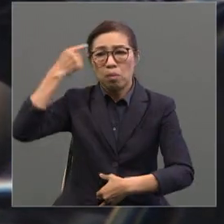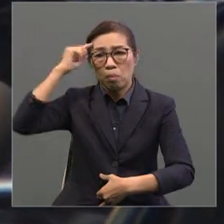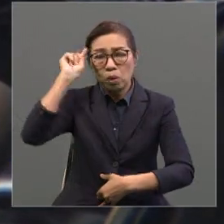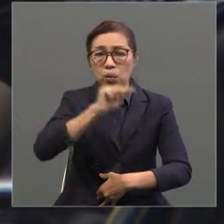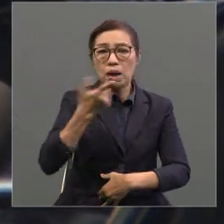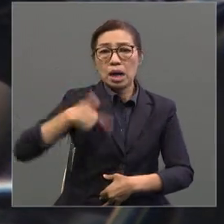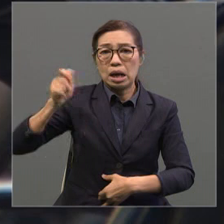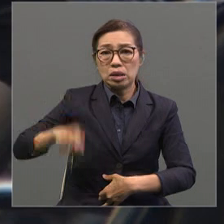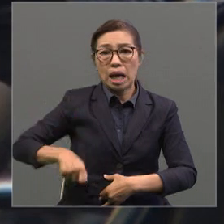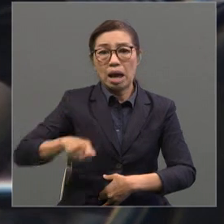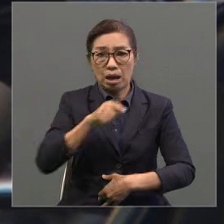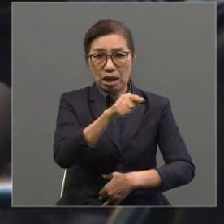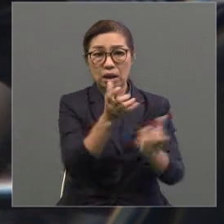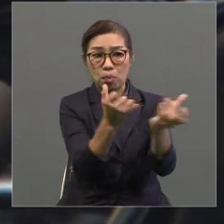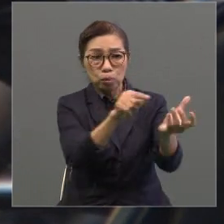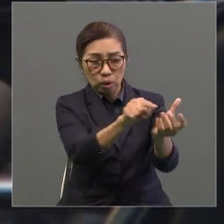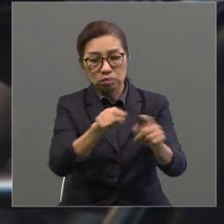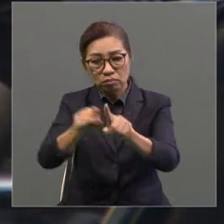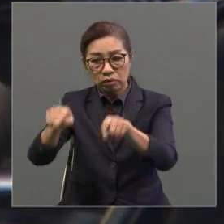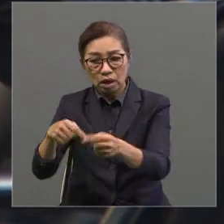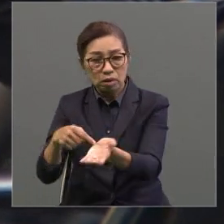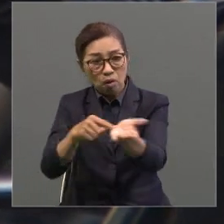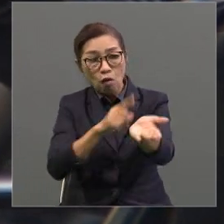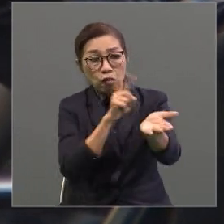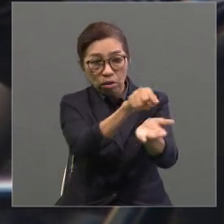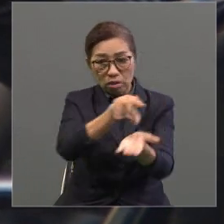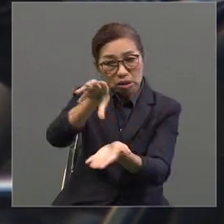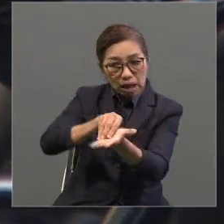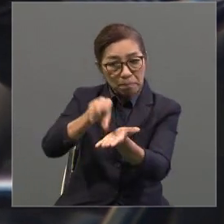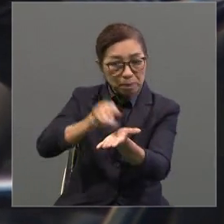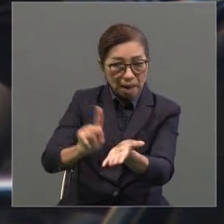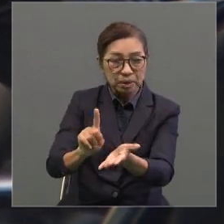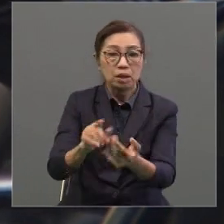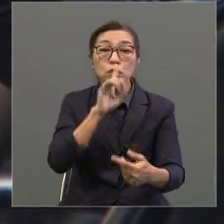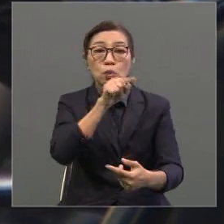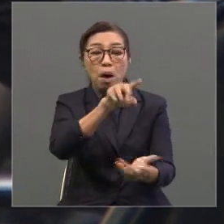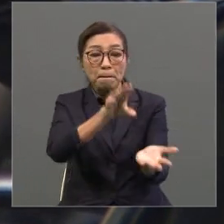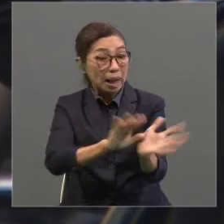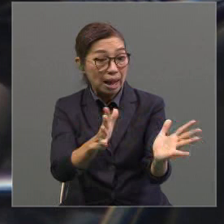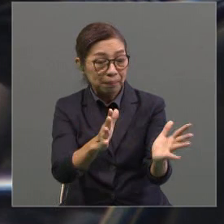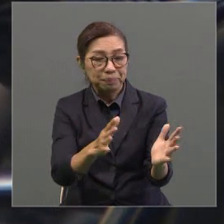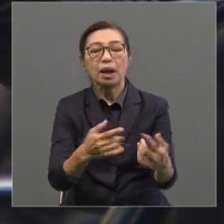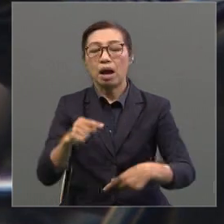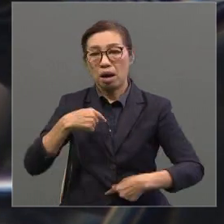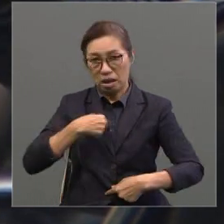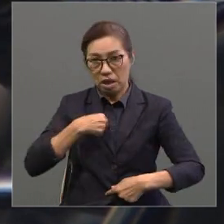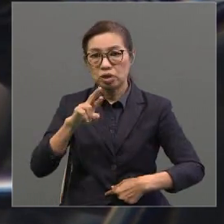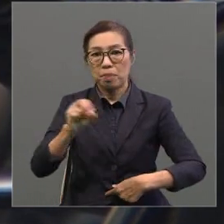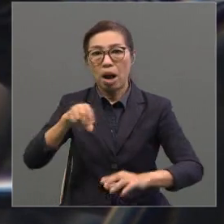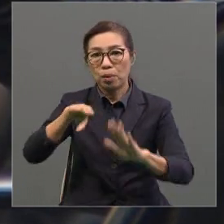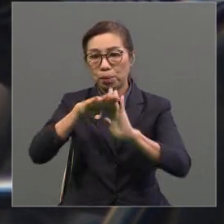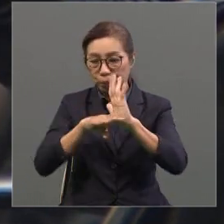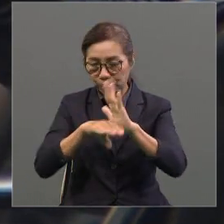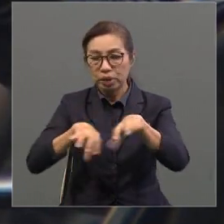ศาลรัฐธรรมนูญจะรับคำร้องของผู้ตรวจการแผ่นดินหรือไม่เพราะหากไม่รับสภาก็สามารถดำเนินการตามขั้นตอนได้